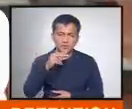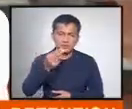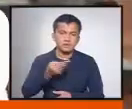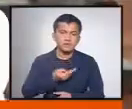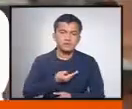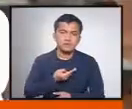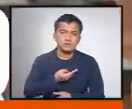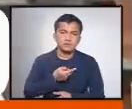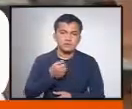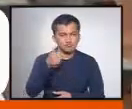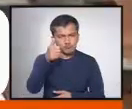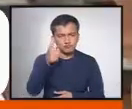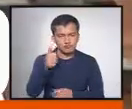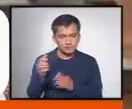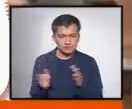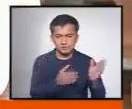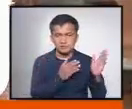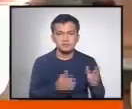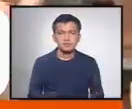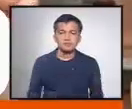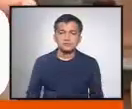and excellent arrangements.